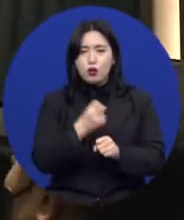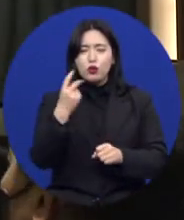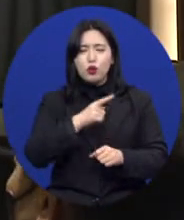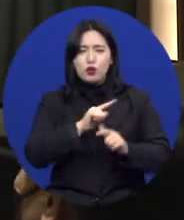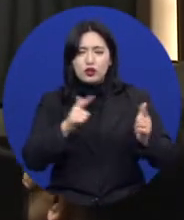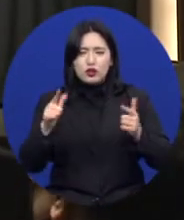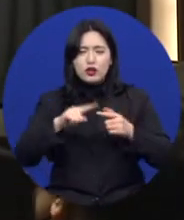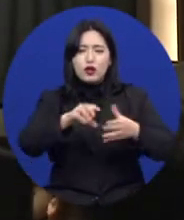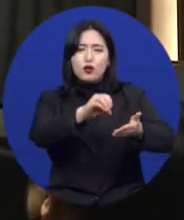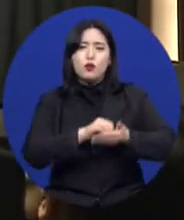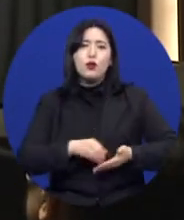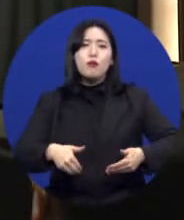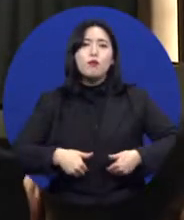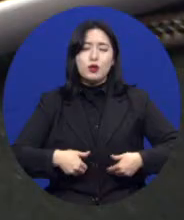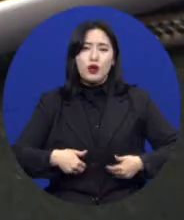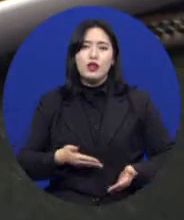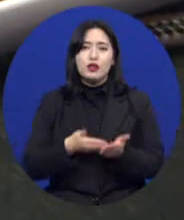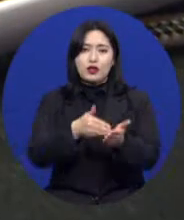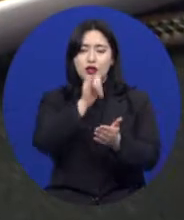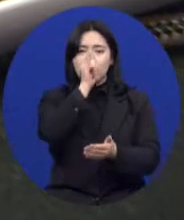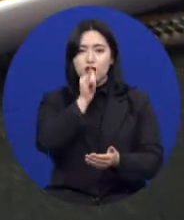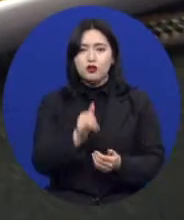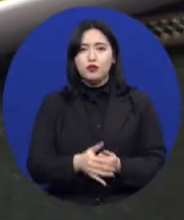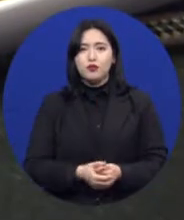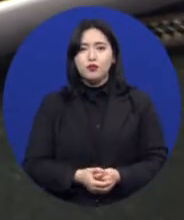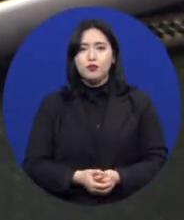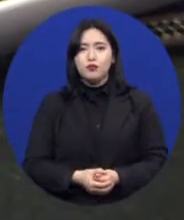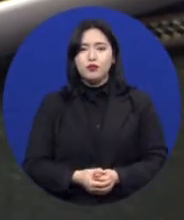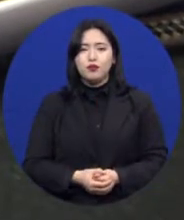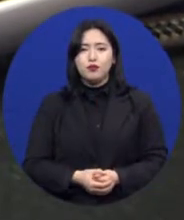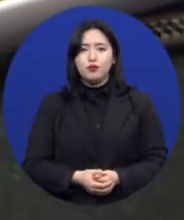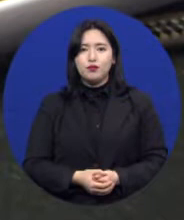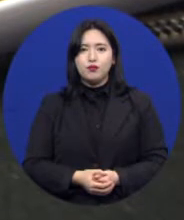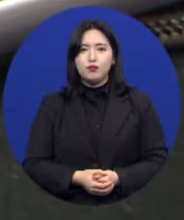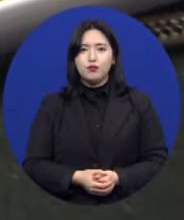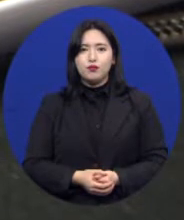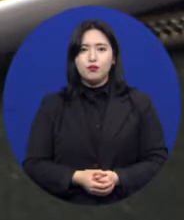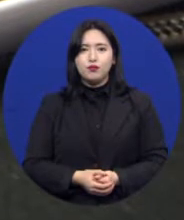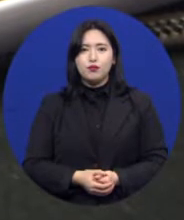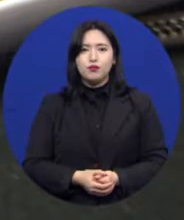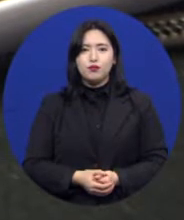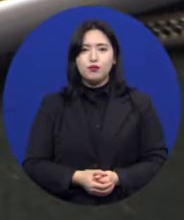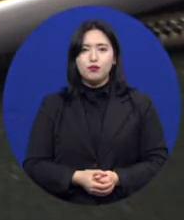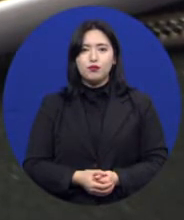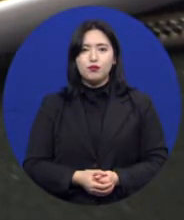도입해야 한다는 의견도 제시됐습니다. MBC 뉴스 김항섭입니다.